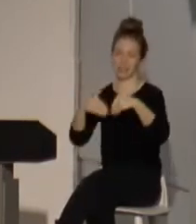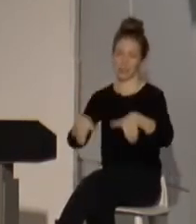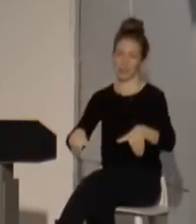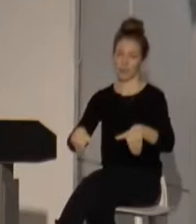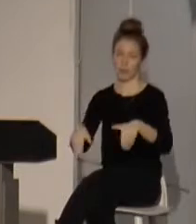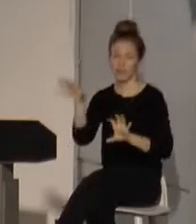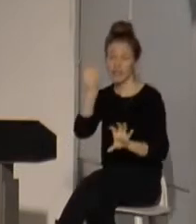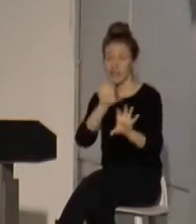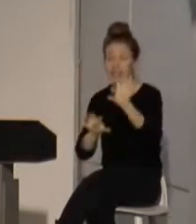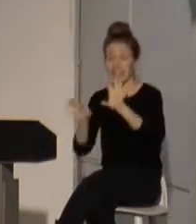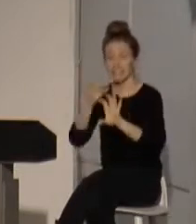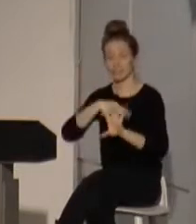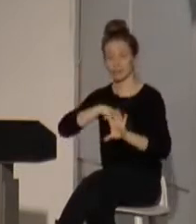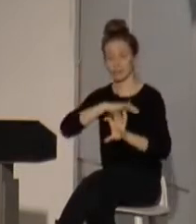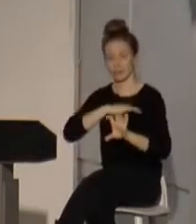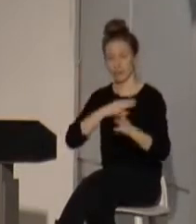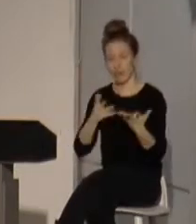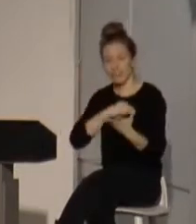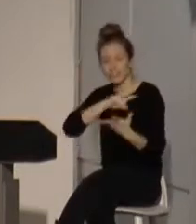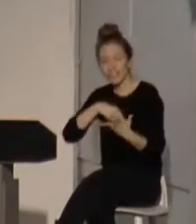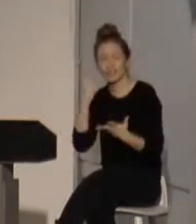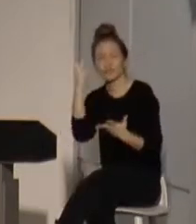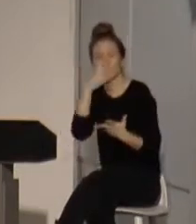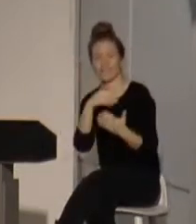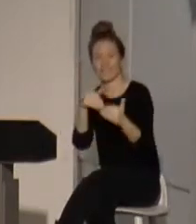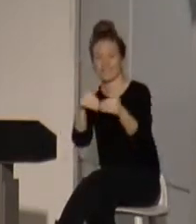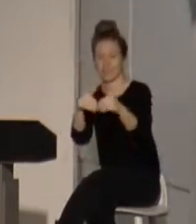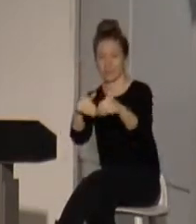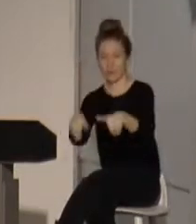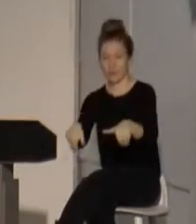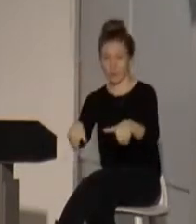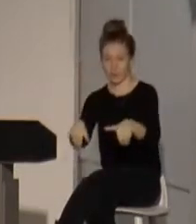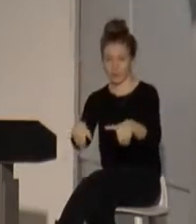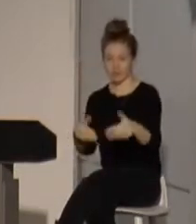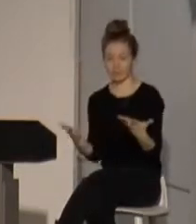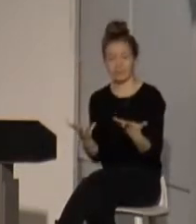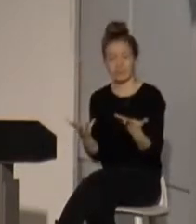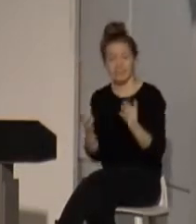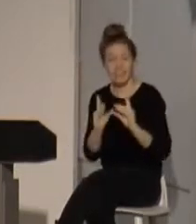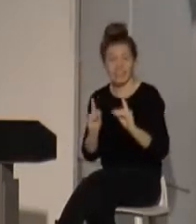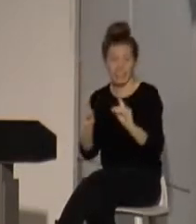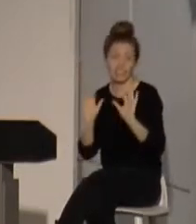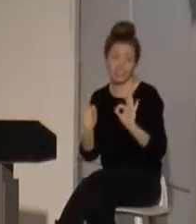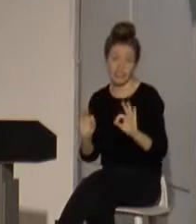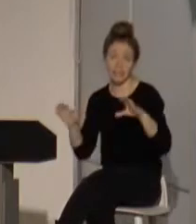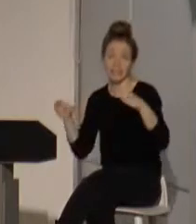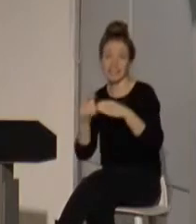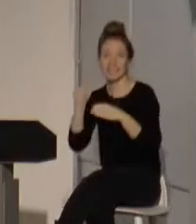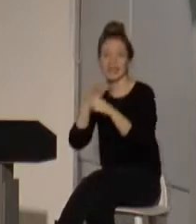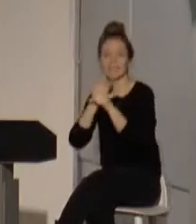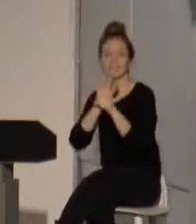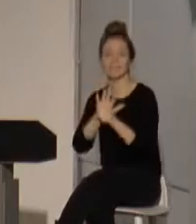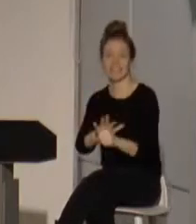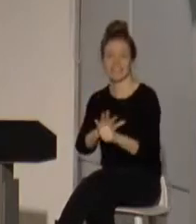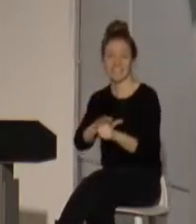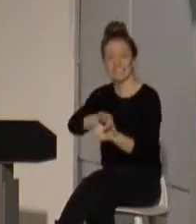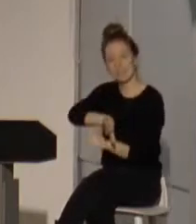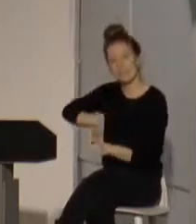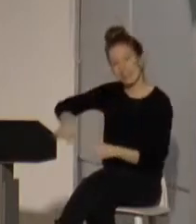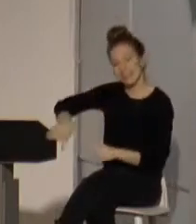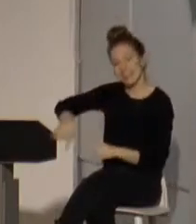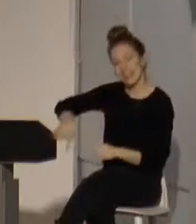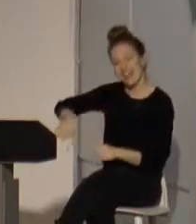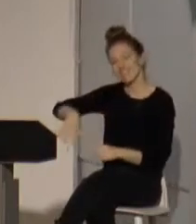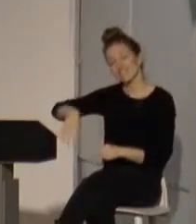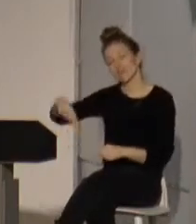לעיצוב שלה, לדרך שבה אנחנו מבינים מוגבלות, ולדרך שבה בעצם החברה גם מדכאת, מדירה ומוציאה